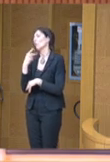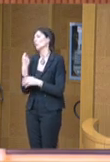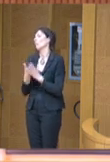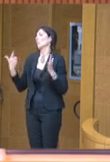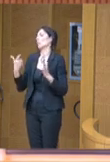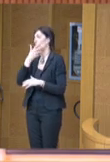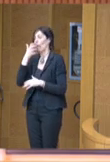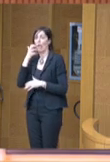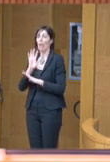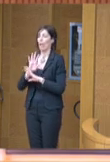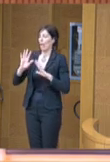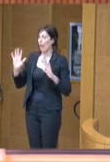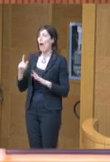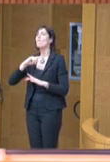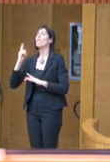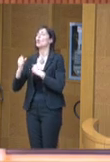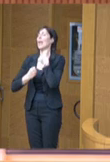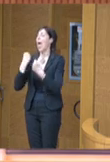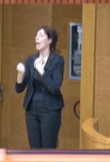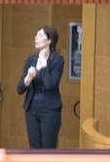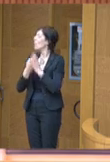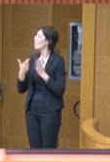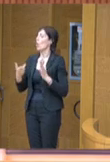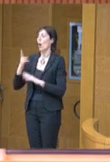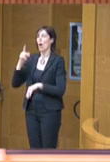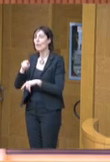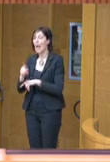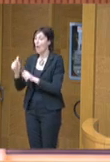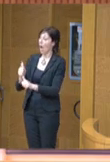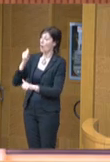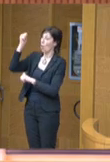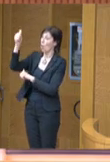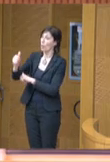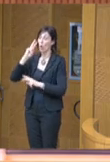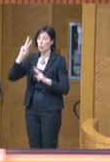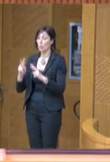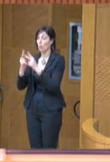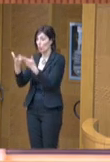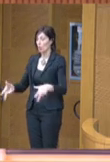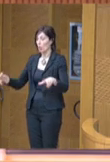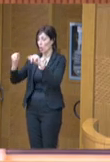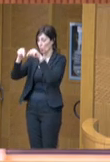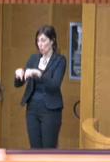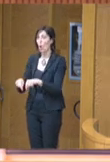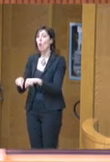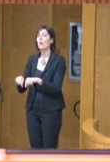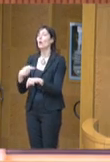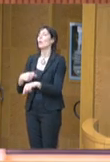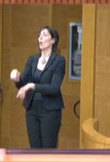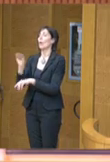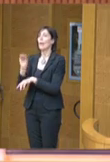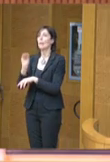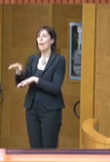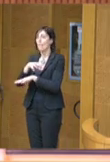le vostre azioni sono le più importanti, e l'anno prossimo, quando ci ritroviamo, io chiederò al